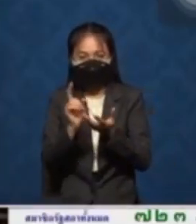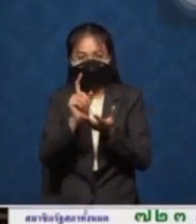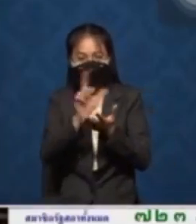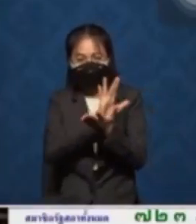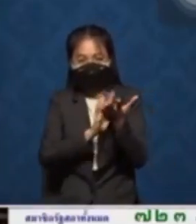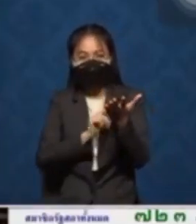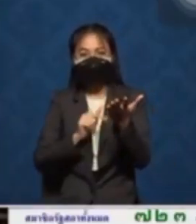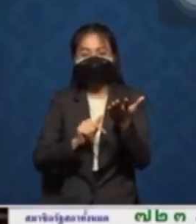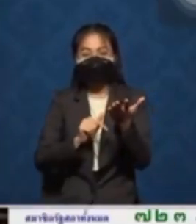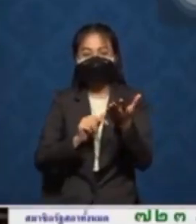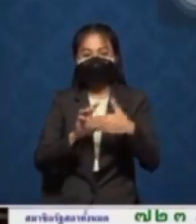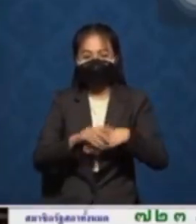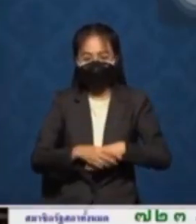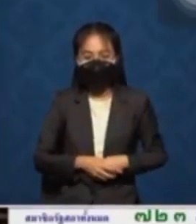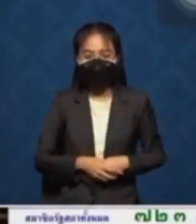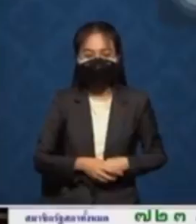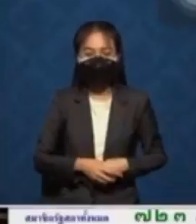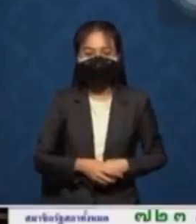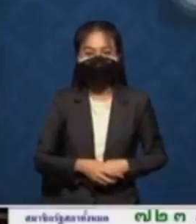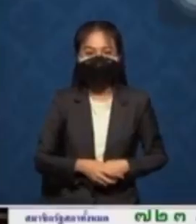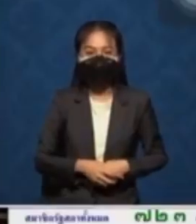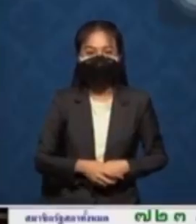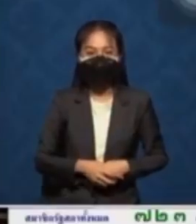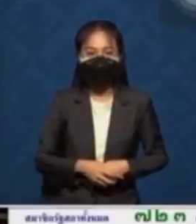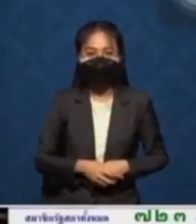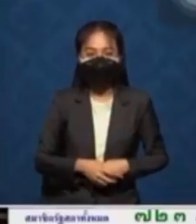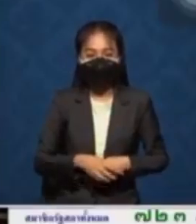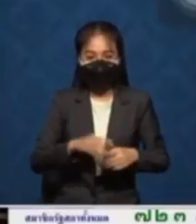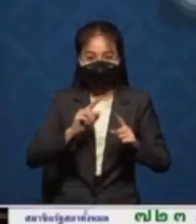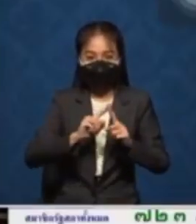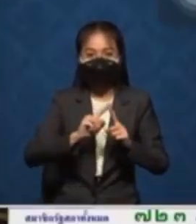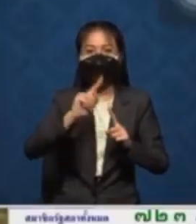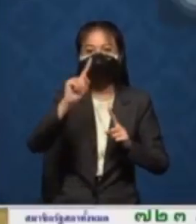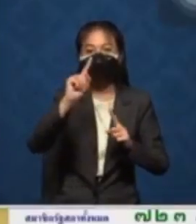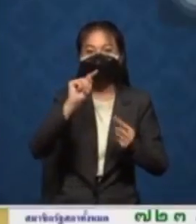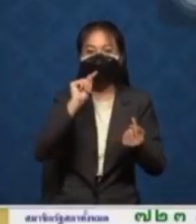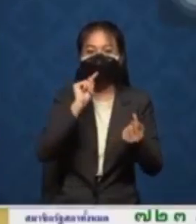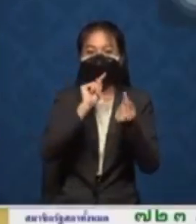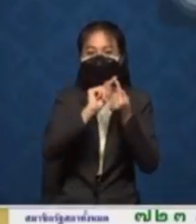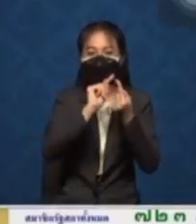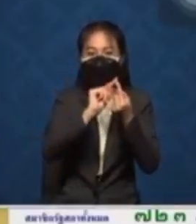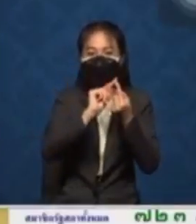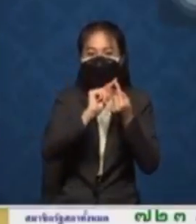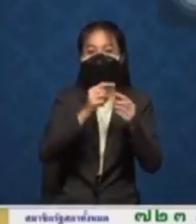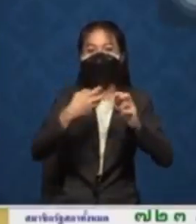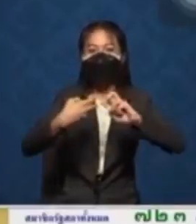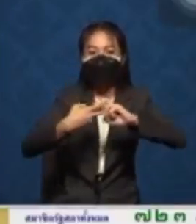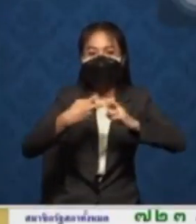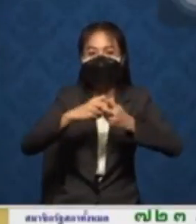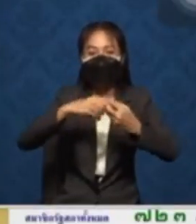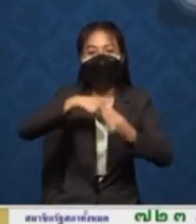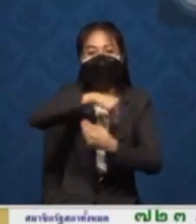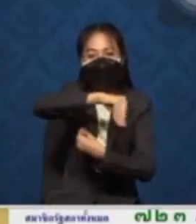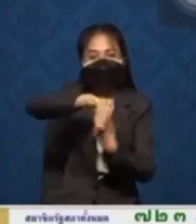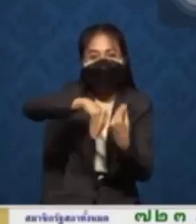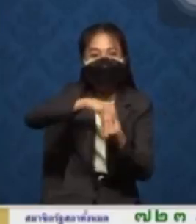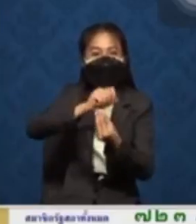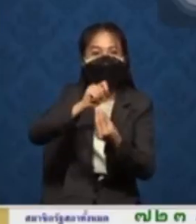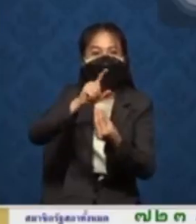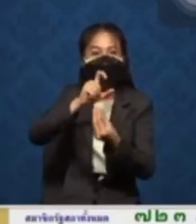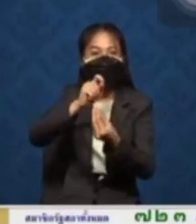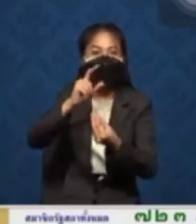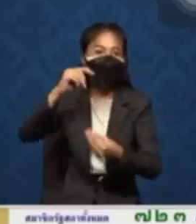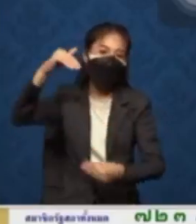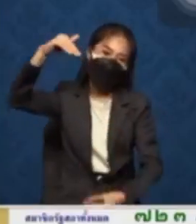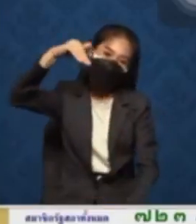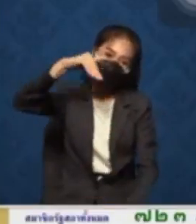ญอยู่ถึงแม้โควิดจะหายไปโรคที่1 นะครับคือโรคเศรษฐกิจอ่อนแอที่ทำให้ประเทศเรานั้นมีอัตราการเจริญเติบโตทาง